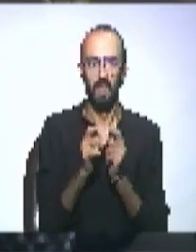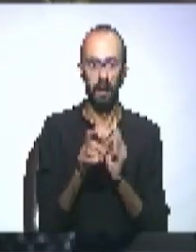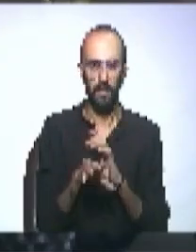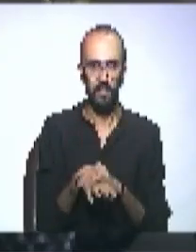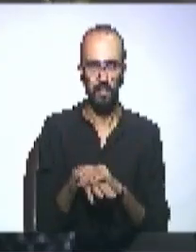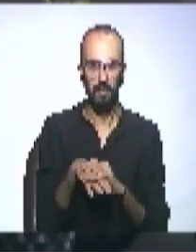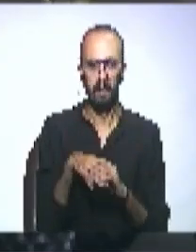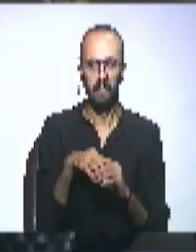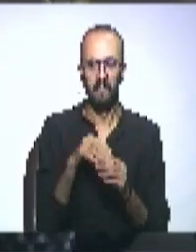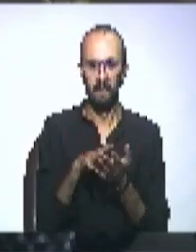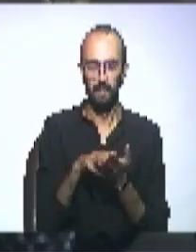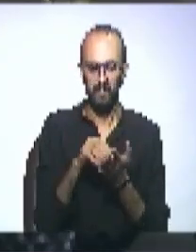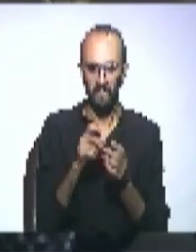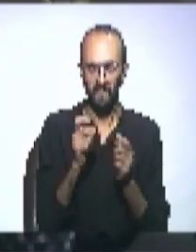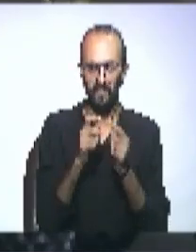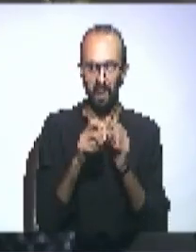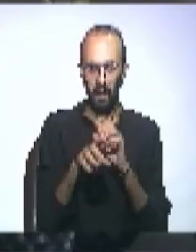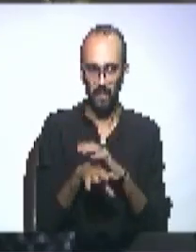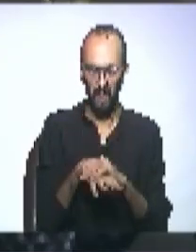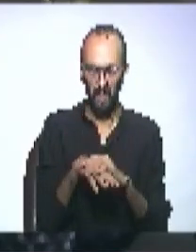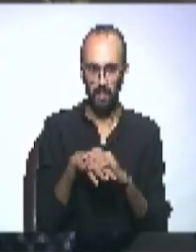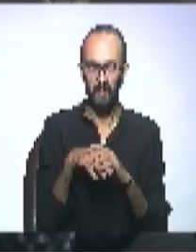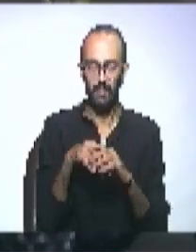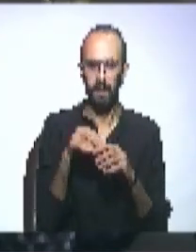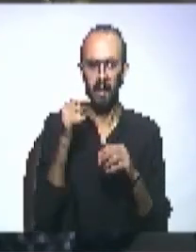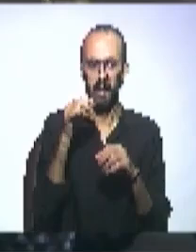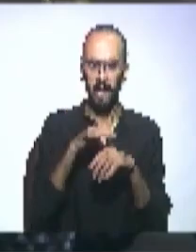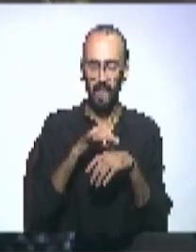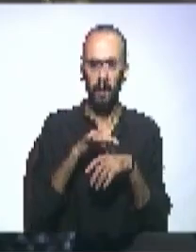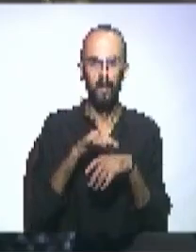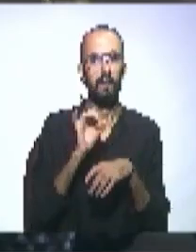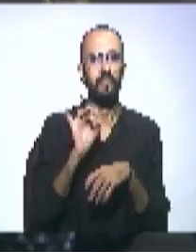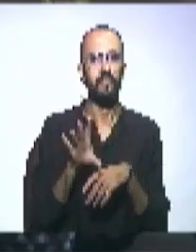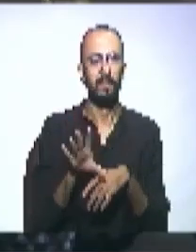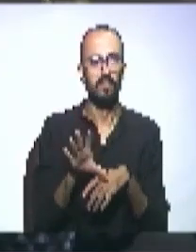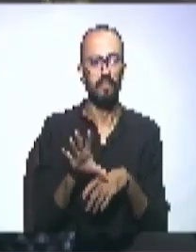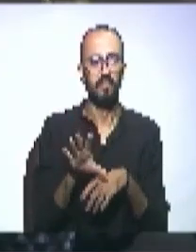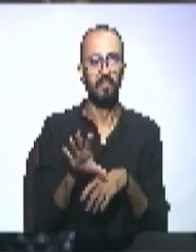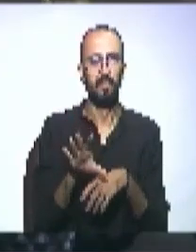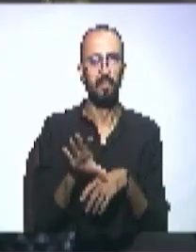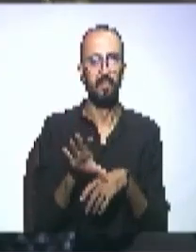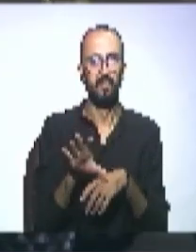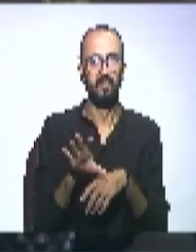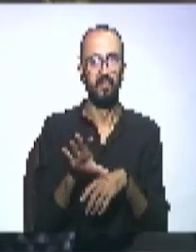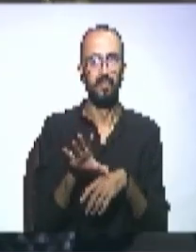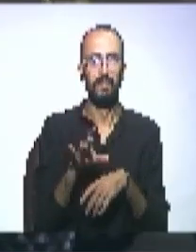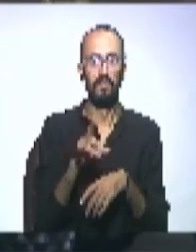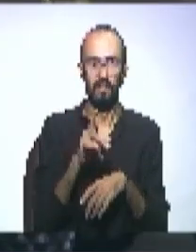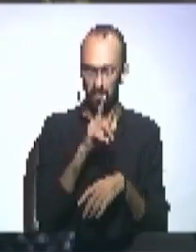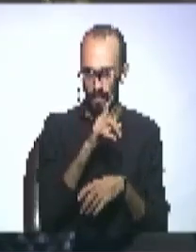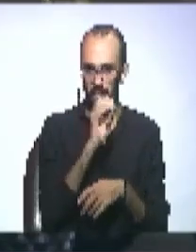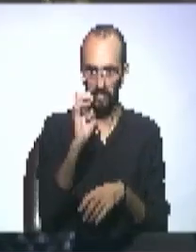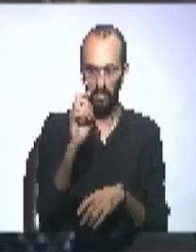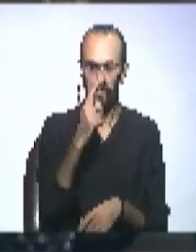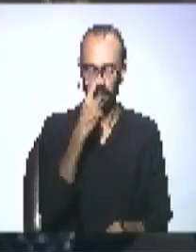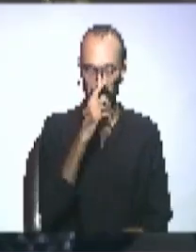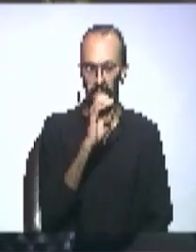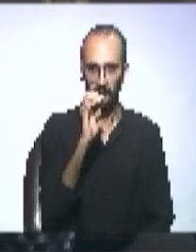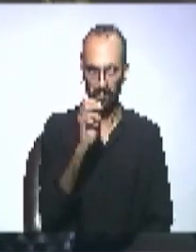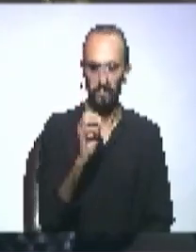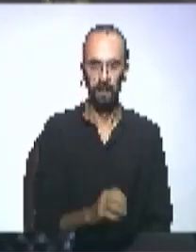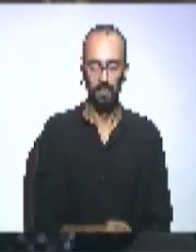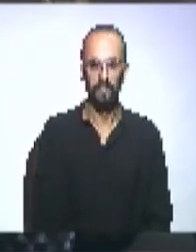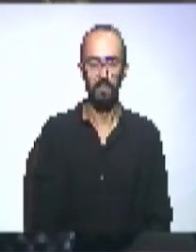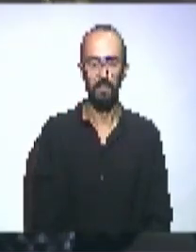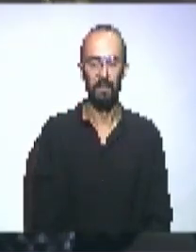عملتوها، هل لما سلقتوا الفرخه عملتوها بجلدها ولا من غير جلد؟ بجلده، بس الشيف برضه هيرد على حضرتك. طب عايزه